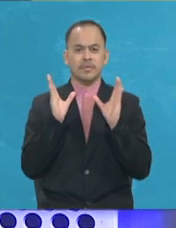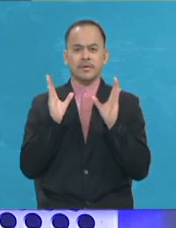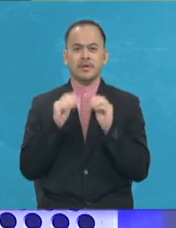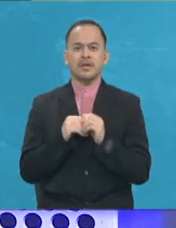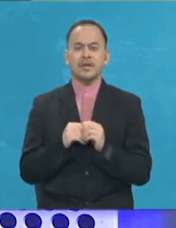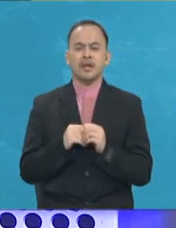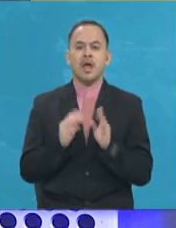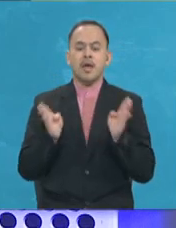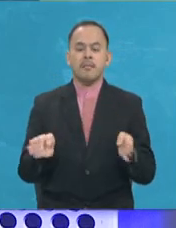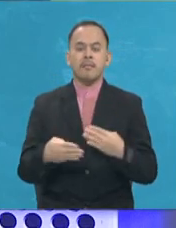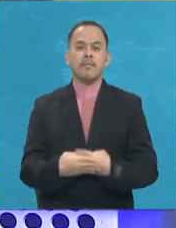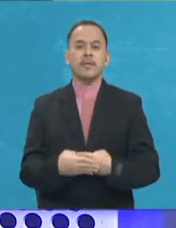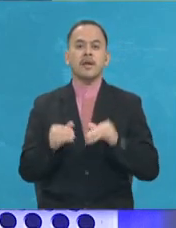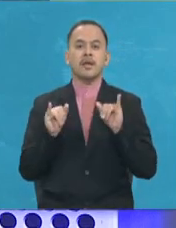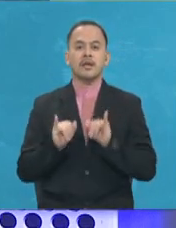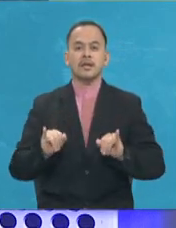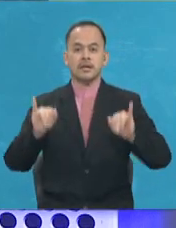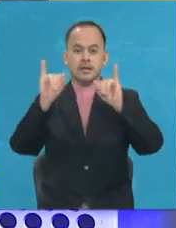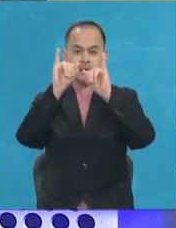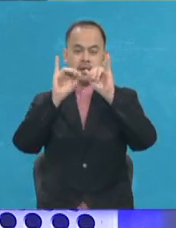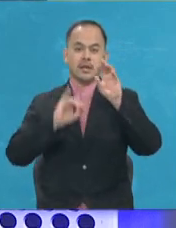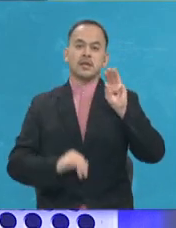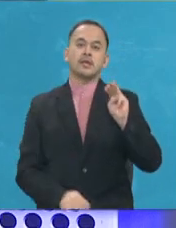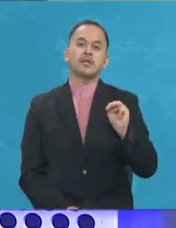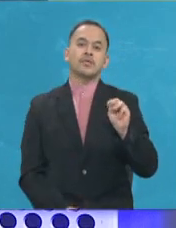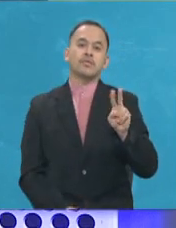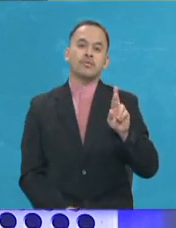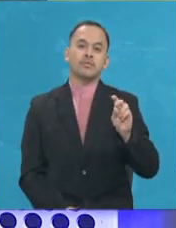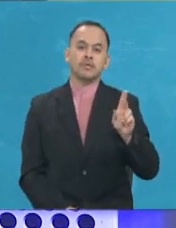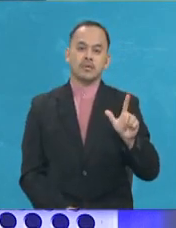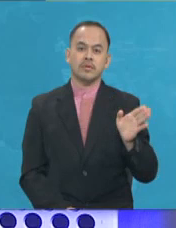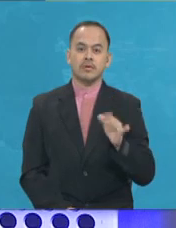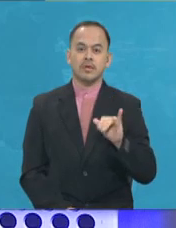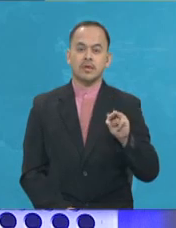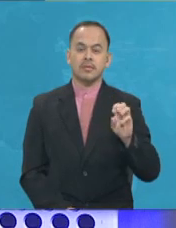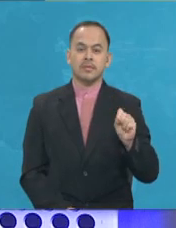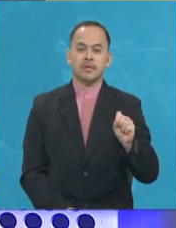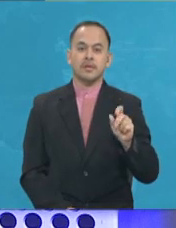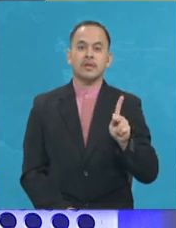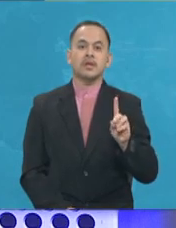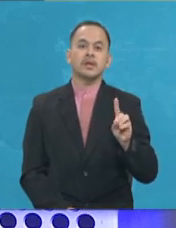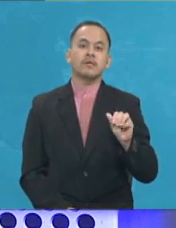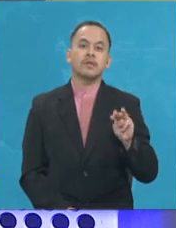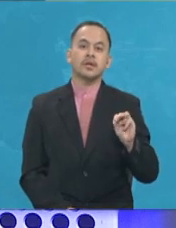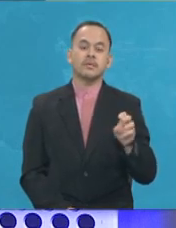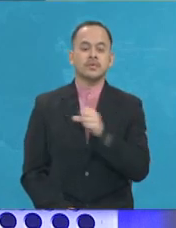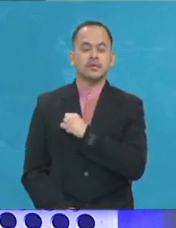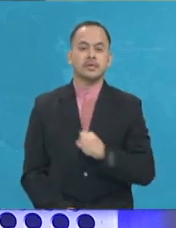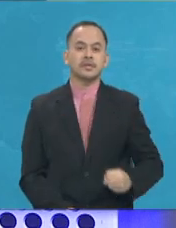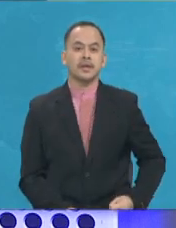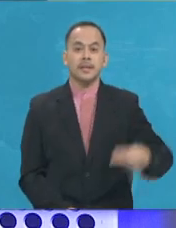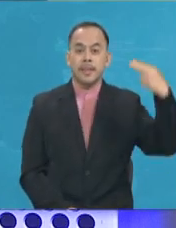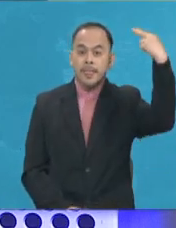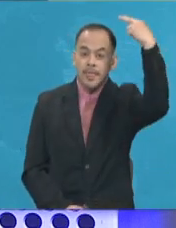di balai Singgasana indrabuana istana Nurul Iman kebawah duli Yang Maha Mulia Paduka seri Baginda Sultan Haji